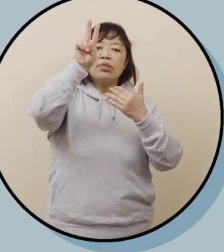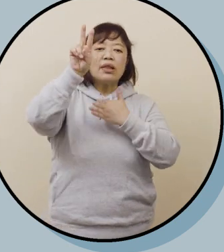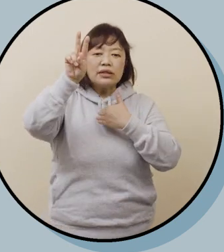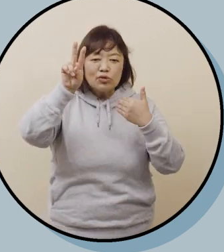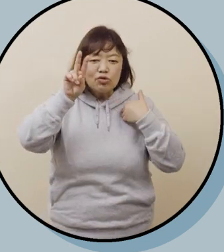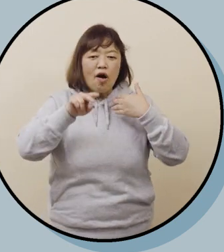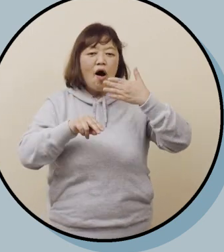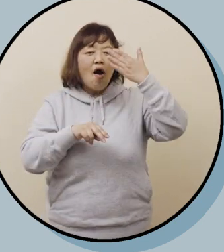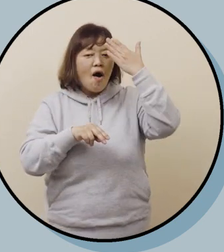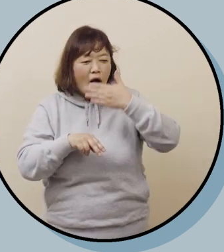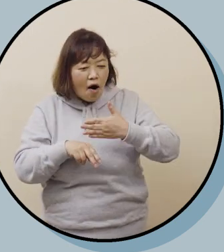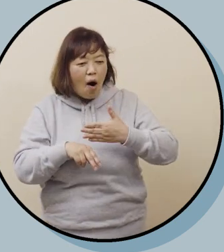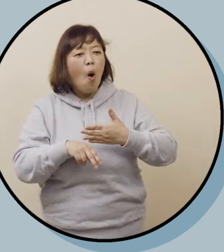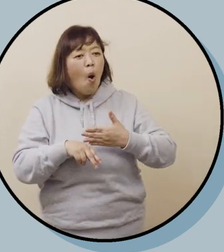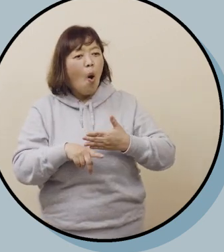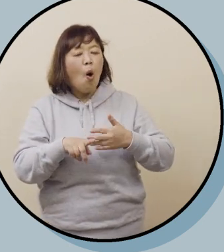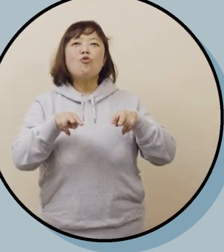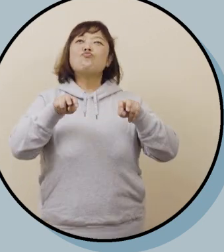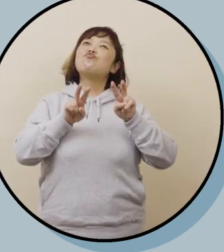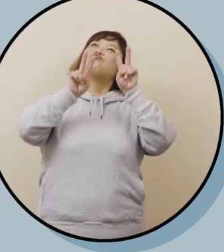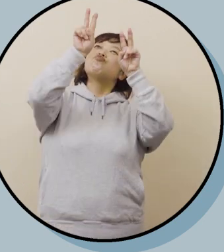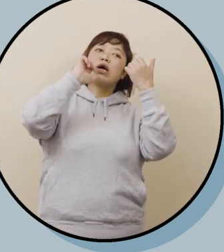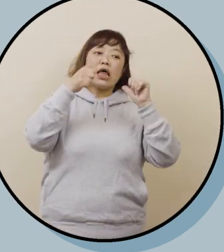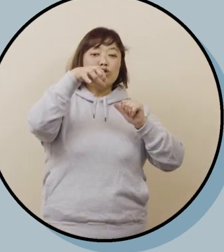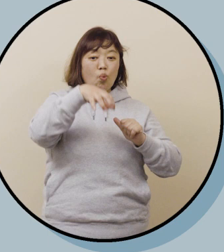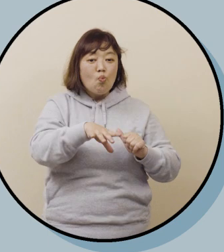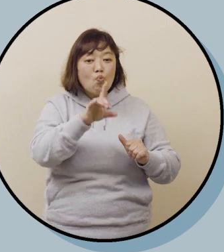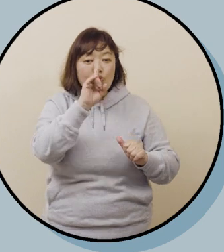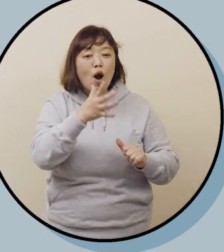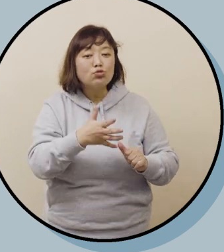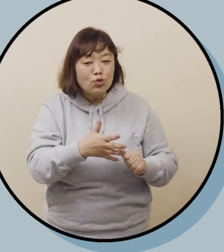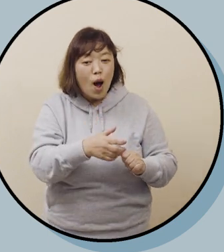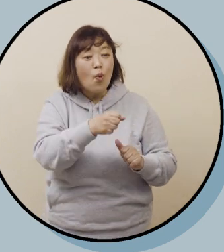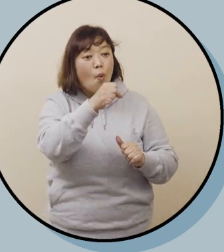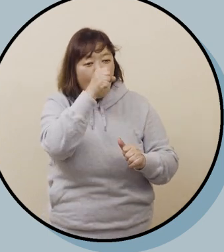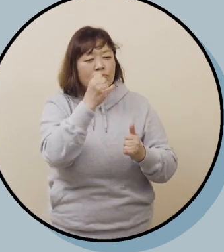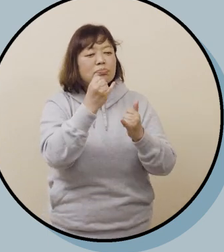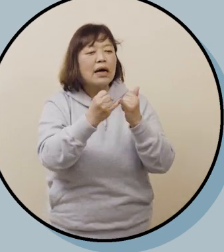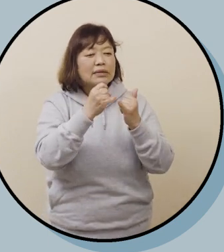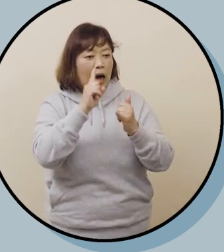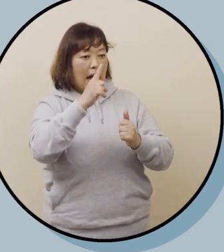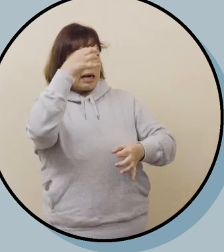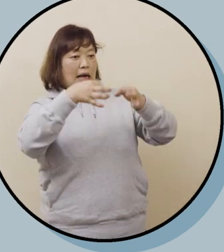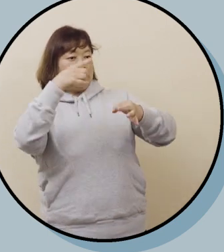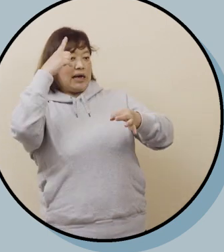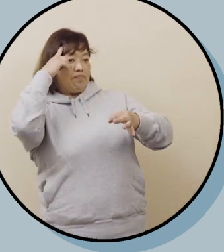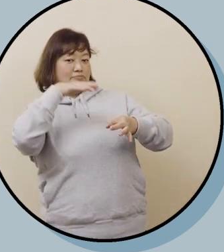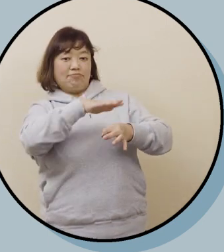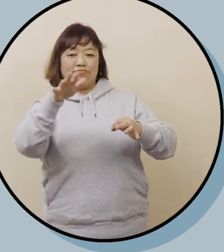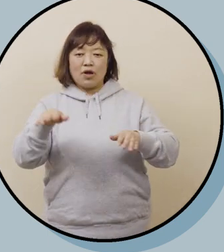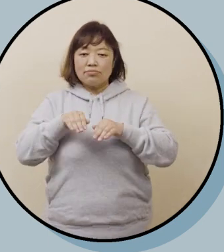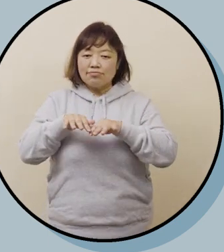その周りにいる人たちもそういう見方もあるねとかそういうそういう劇場もありだねみたい